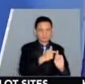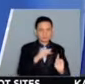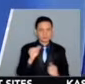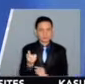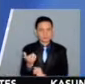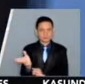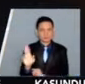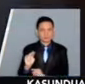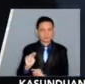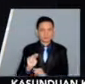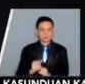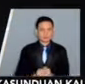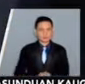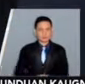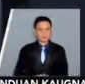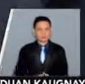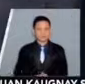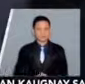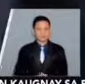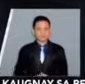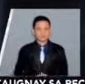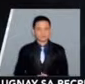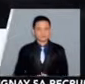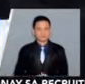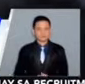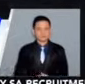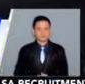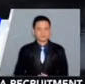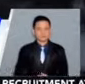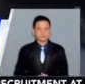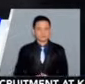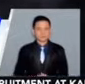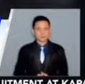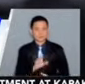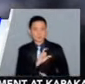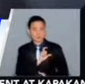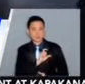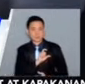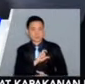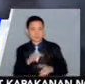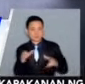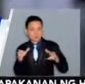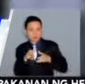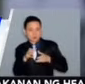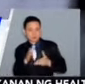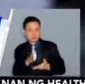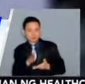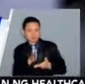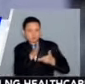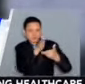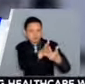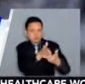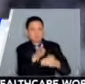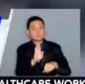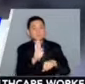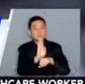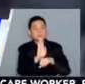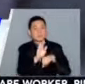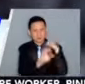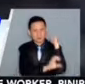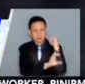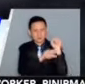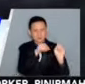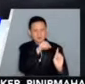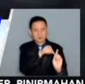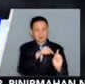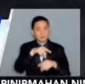consulta pagpasok sa unit na ito sa 21st floor ng isang condo unit sa parañque from